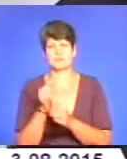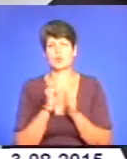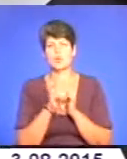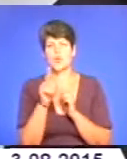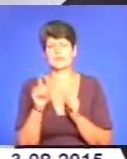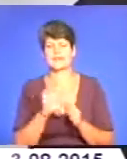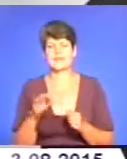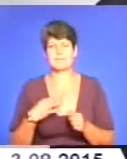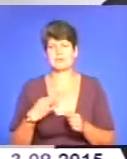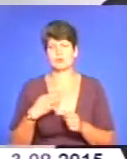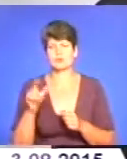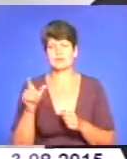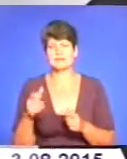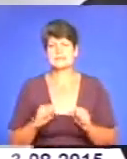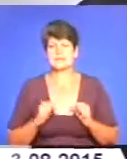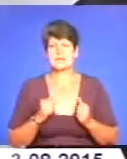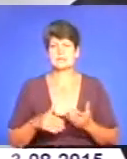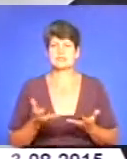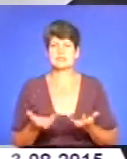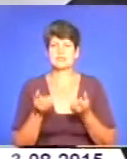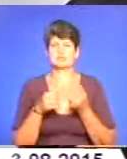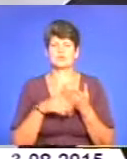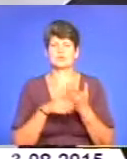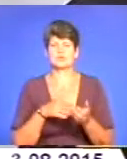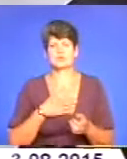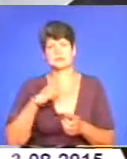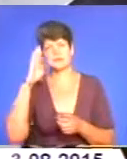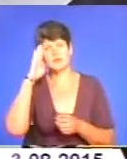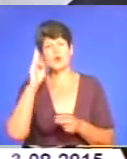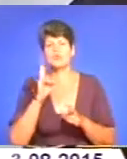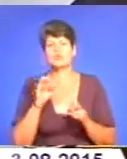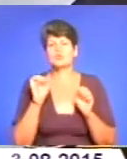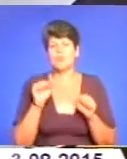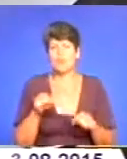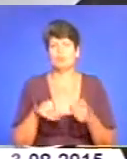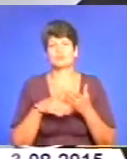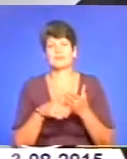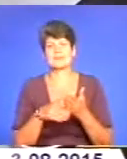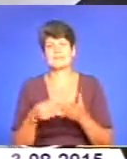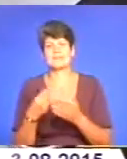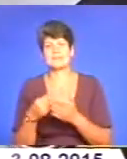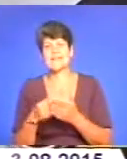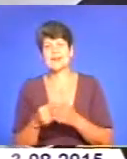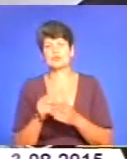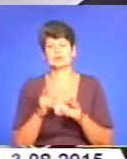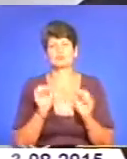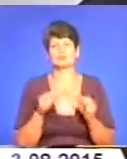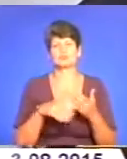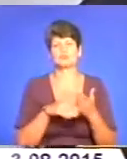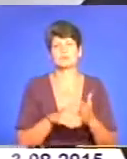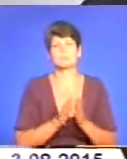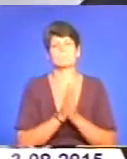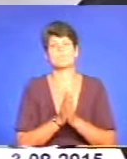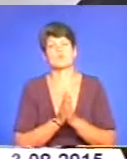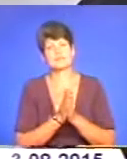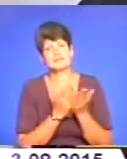людина старається підтримати і допомогти нашим воякам. Звичайно, що хтось може допомагати матеріально, хтось може допомагати молитвою.